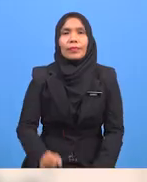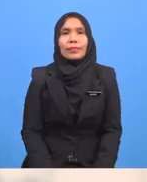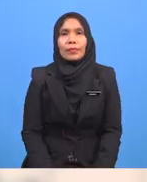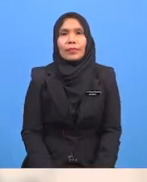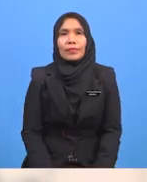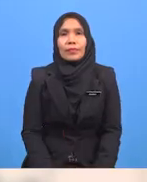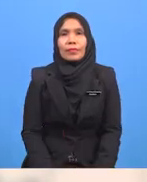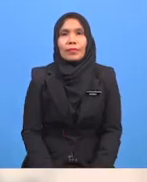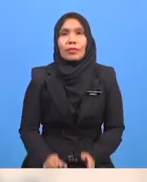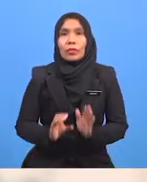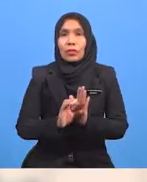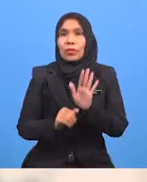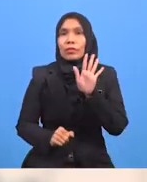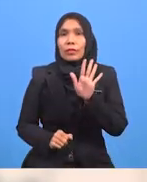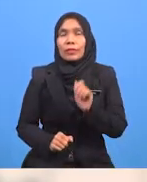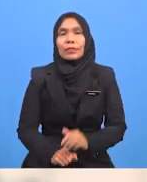teruskan contoh